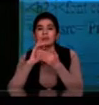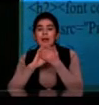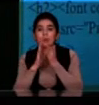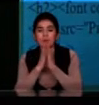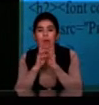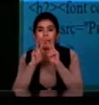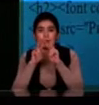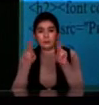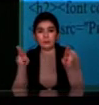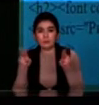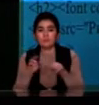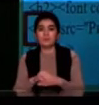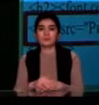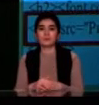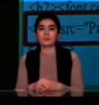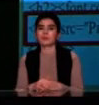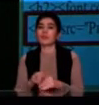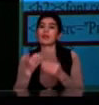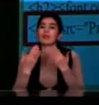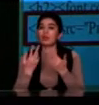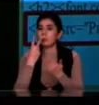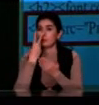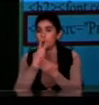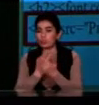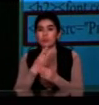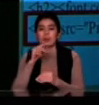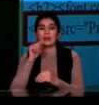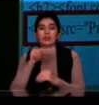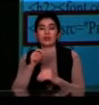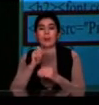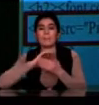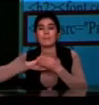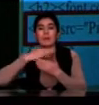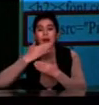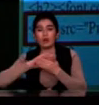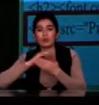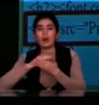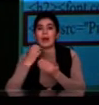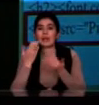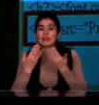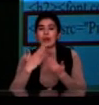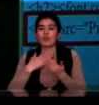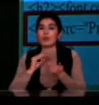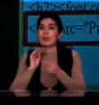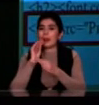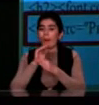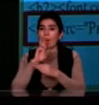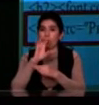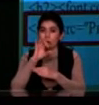Расположение почти одинаково. Так, а теперь посмотрим на блокноте. Если мы добавляем bottom,